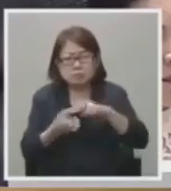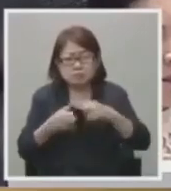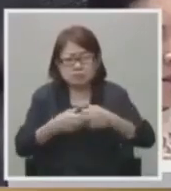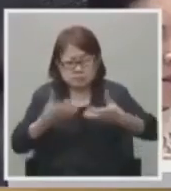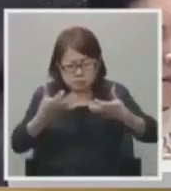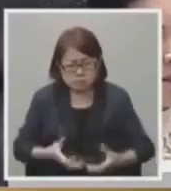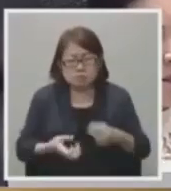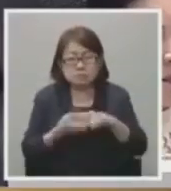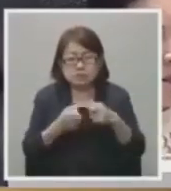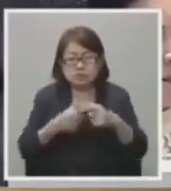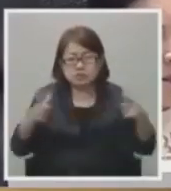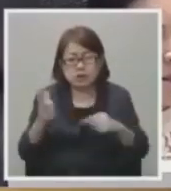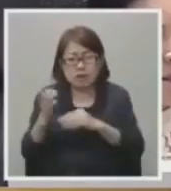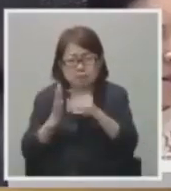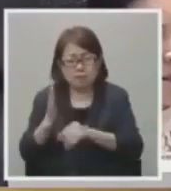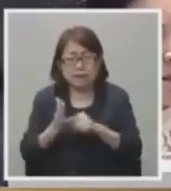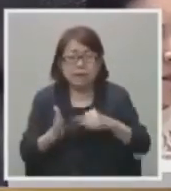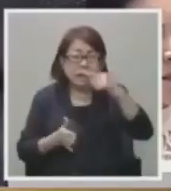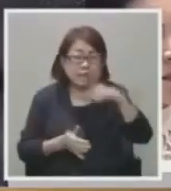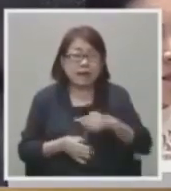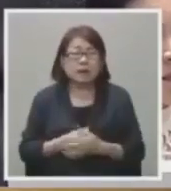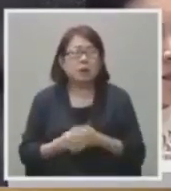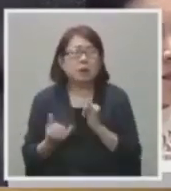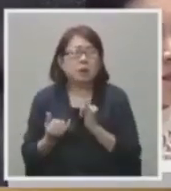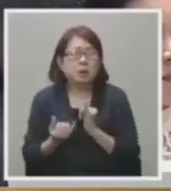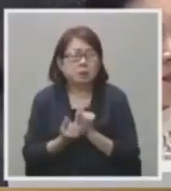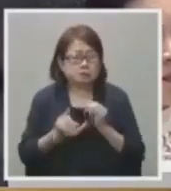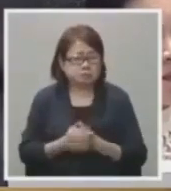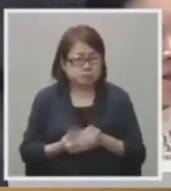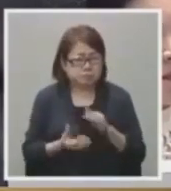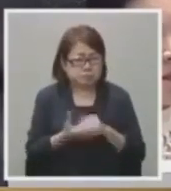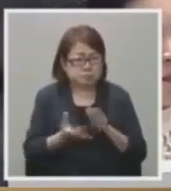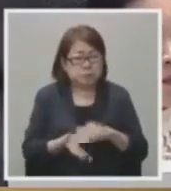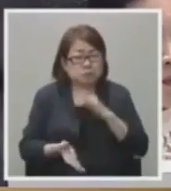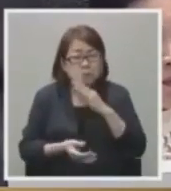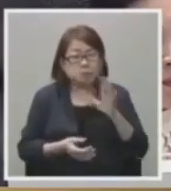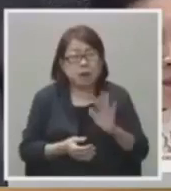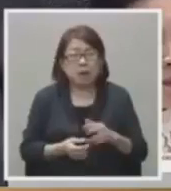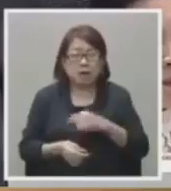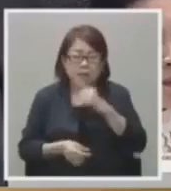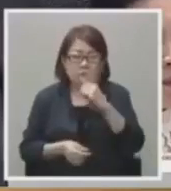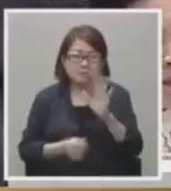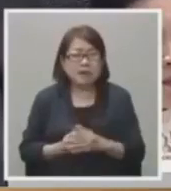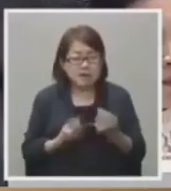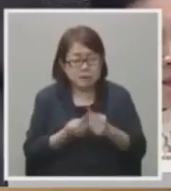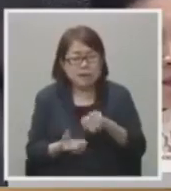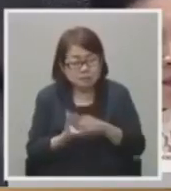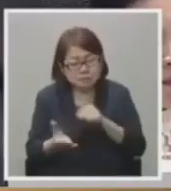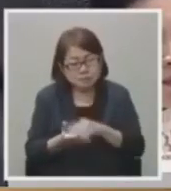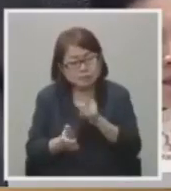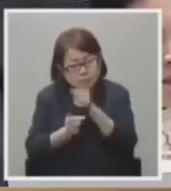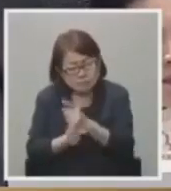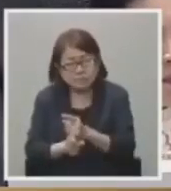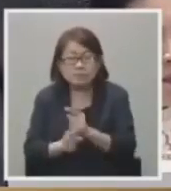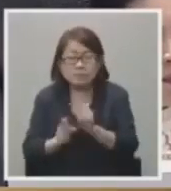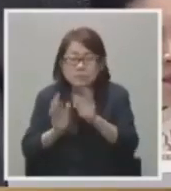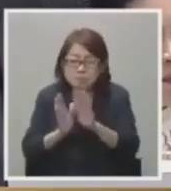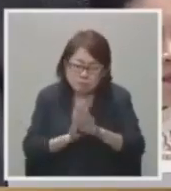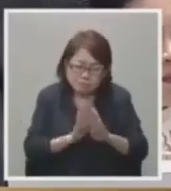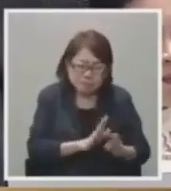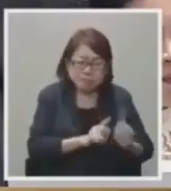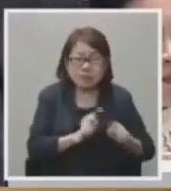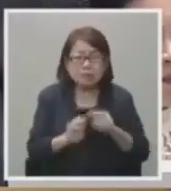มคนไทยไม่เล่นการพนันก็ไม่ใช่คนไทยแต่เล่นถูกกติกาถูกวิธีอีกเรื่องหนึ่งวันนี้บ่อน